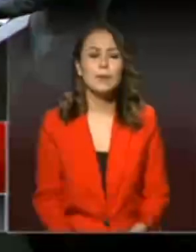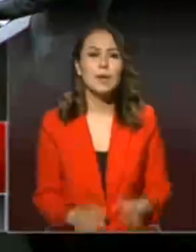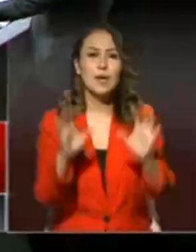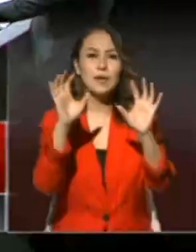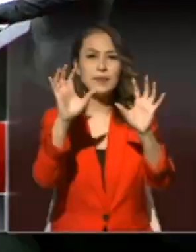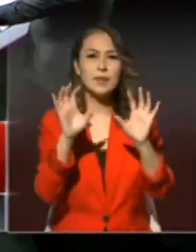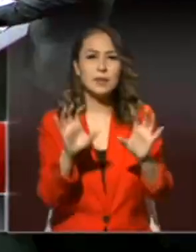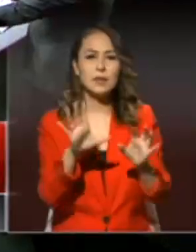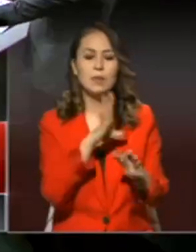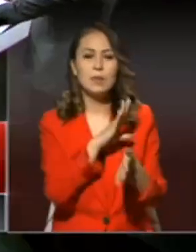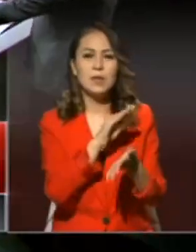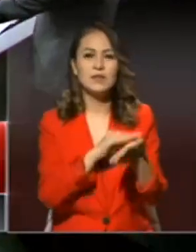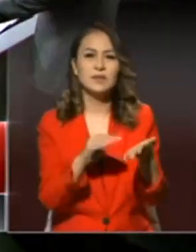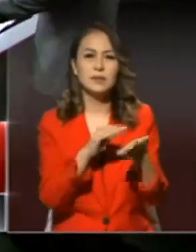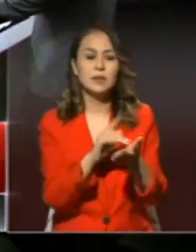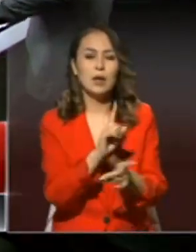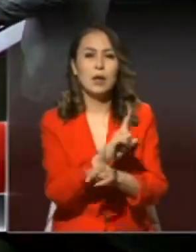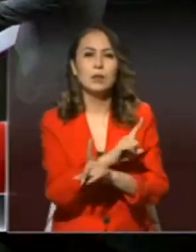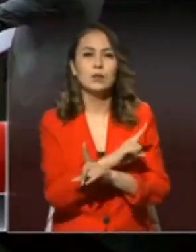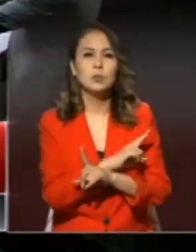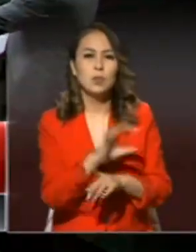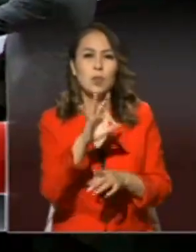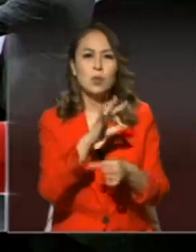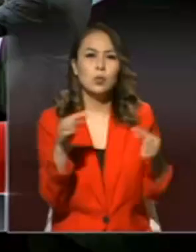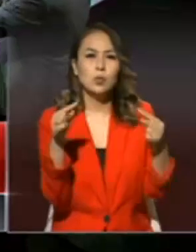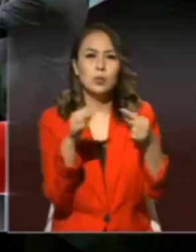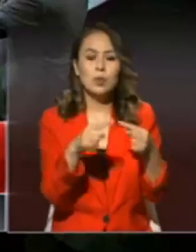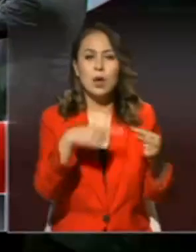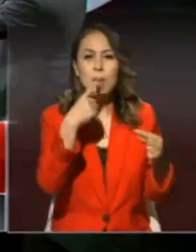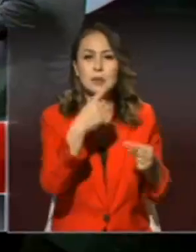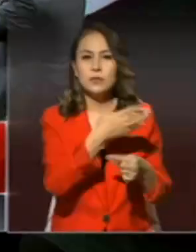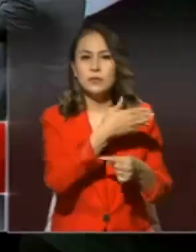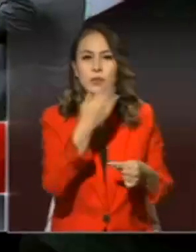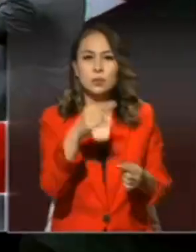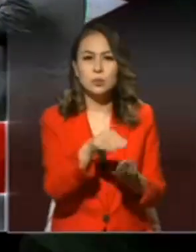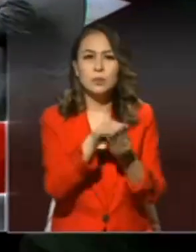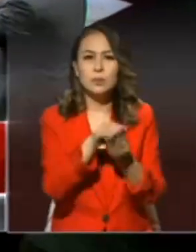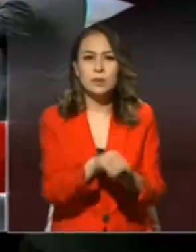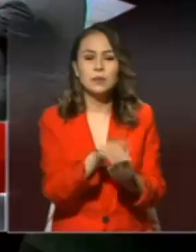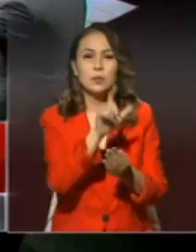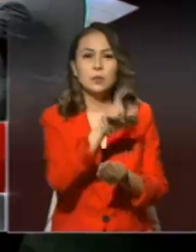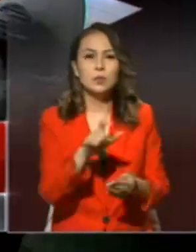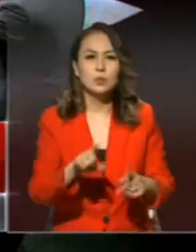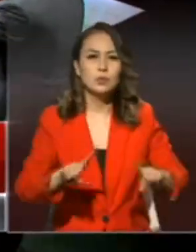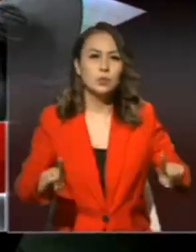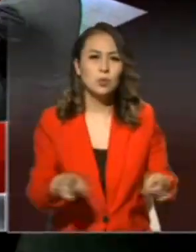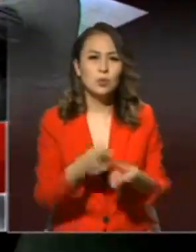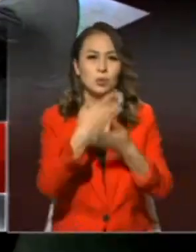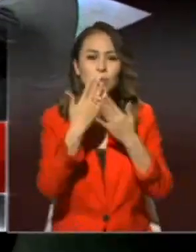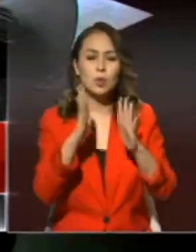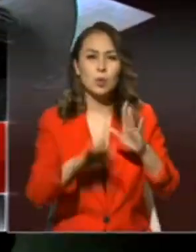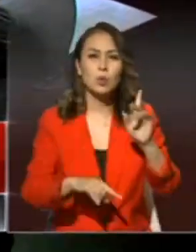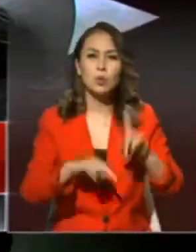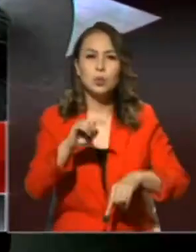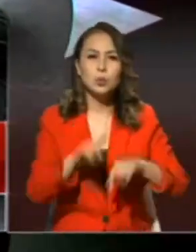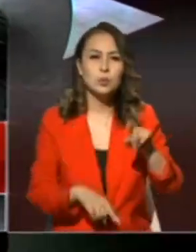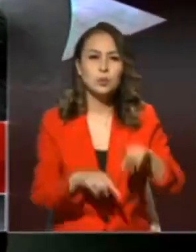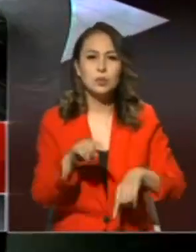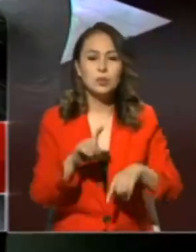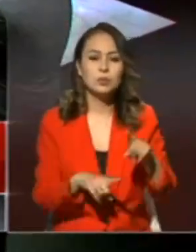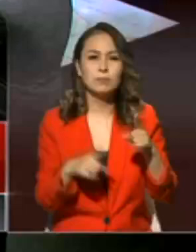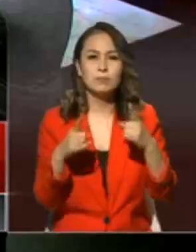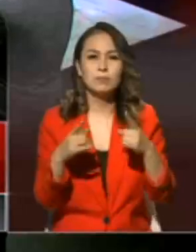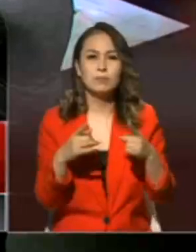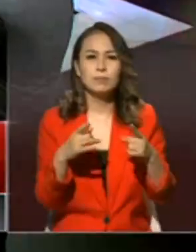болған адамдардың органдарын алуға келісім презумпциясы нақты айтылмағандықтан мәйіттік донорлық қазір дамымай жатыр. Тек туысқан донорлардың